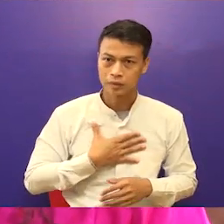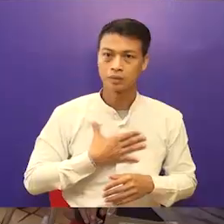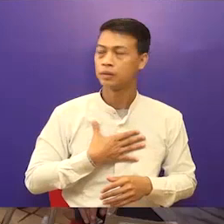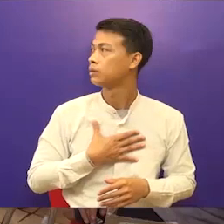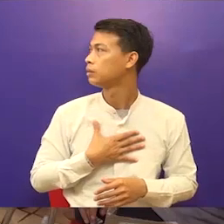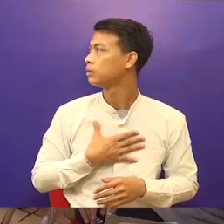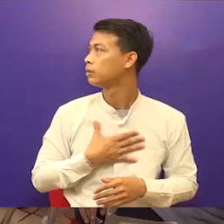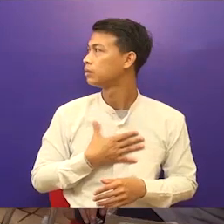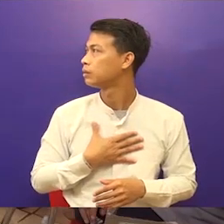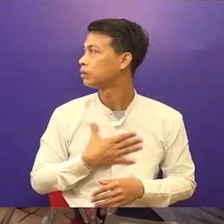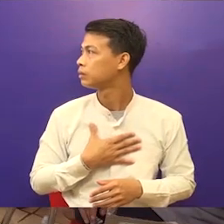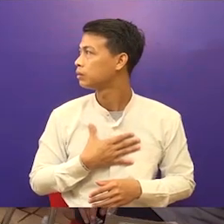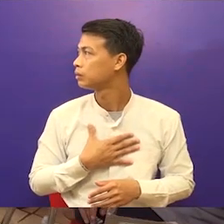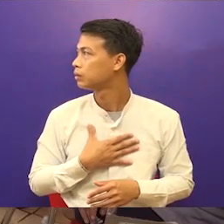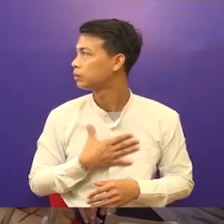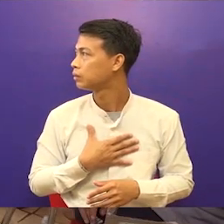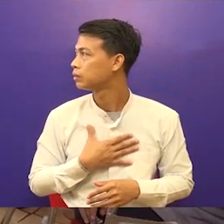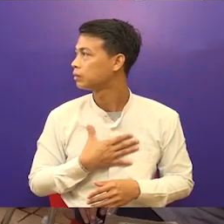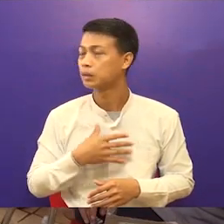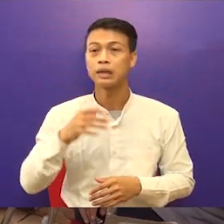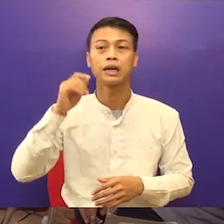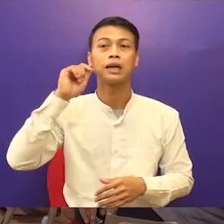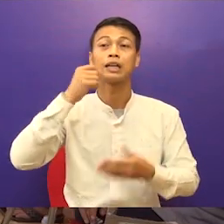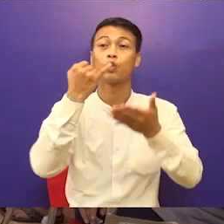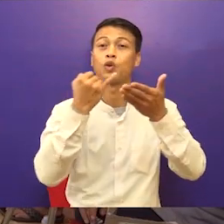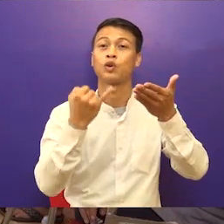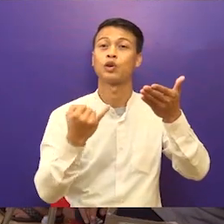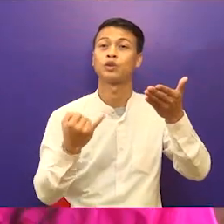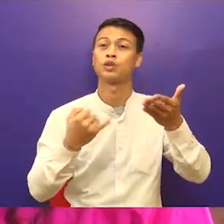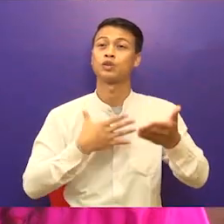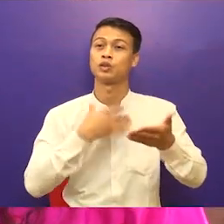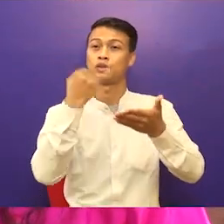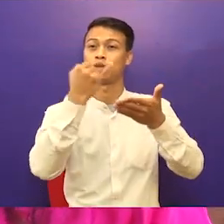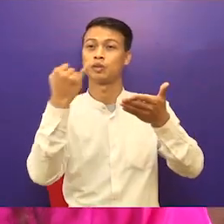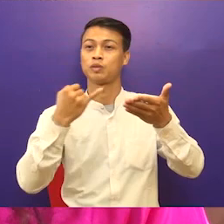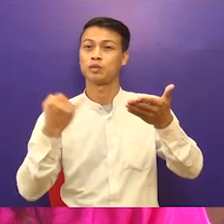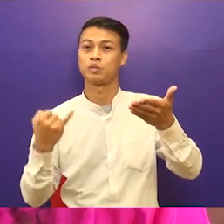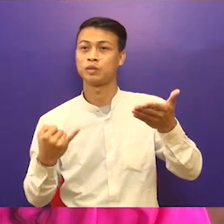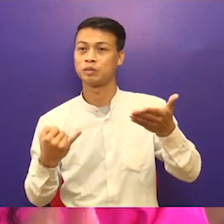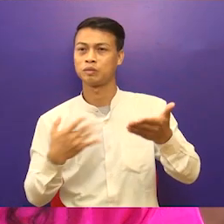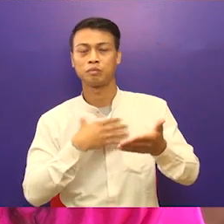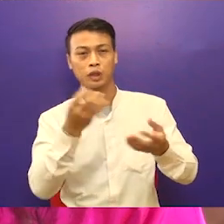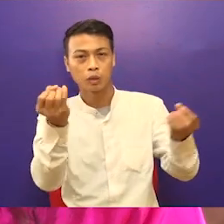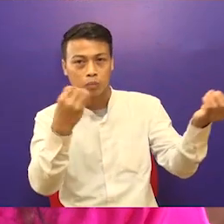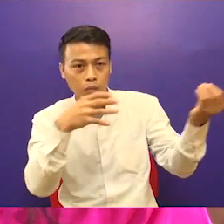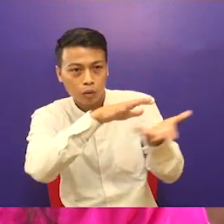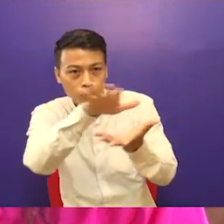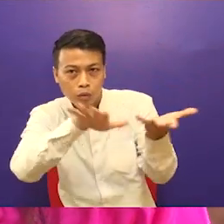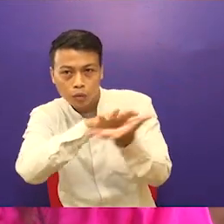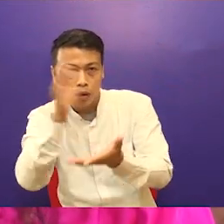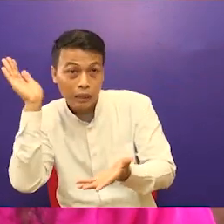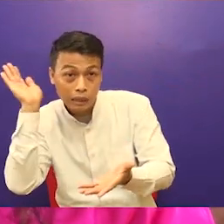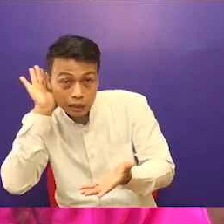လှည့်ပြီးတော့လေကျမအကုန်သိပညာပေးတင်တဲ့နေကျမလိုက်လုပ်ပါတယ်ကျမရဲ့ကလေးအတွက်မဟုတ်တော့ဘူးကျမကနောင်ဖြစ်လာမယ်